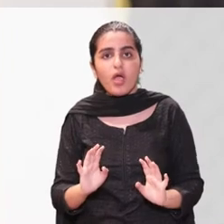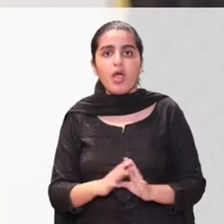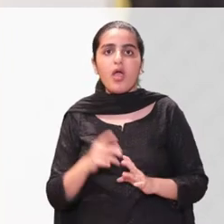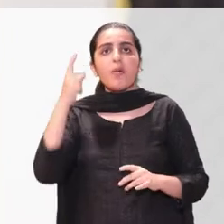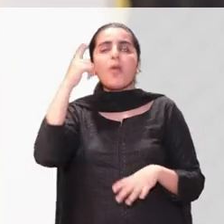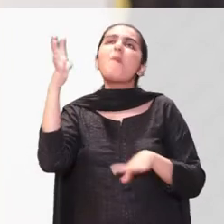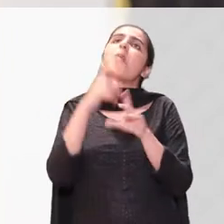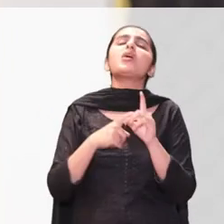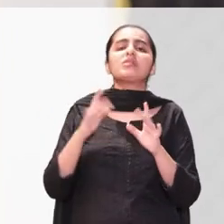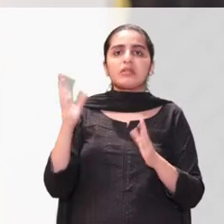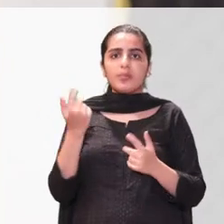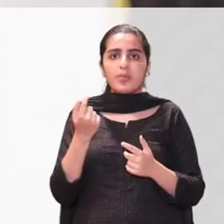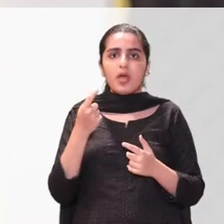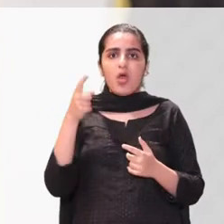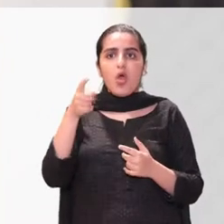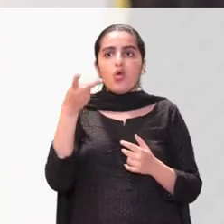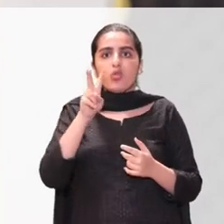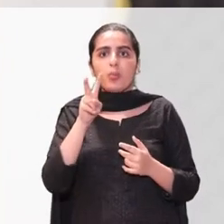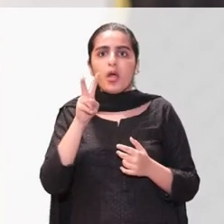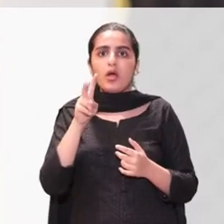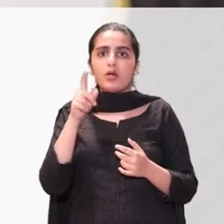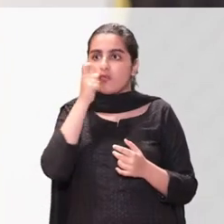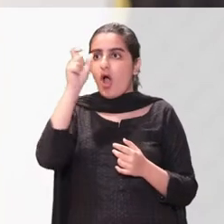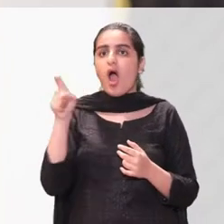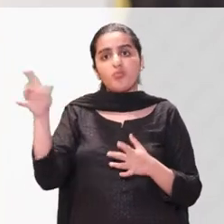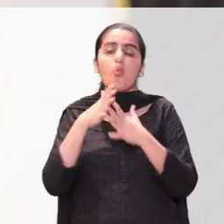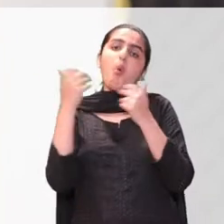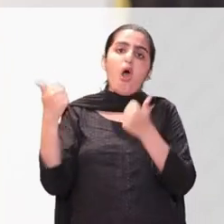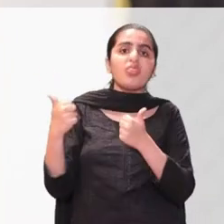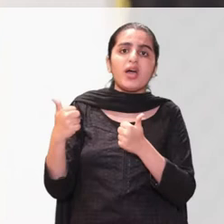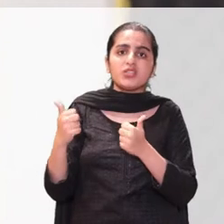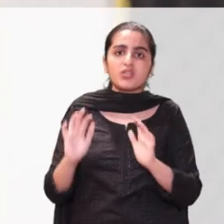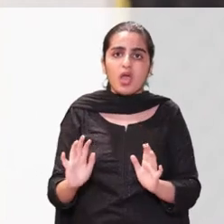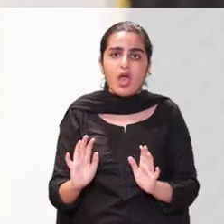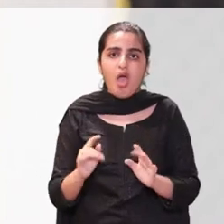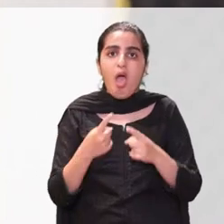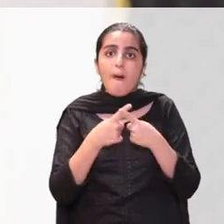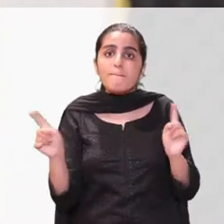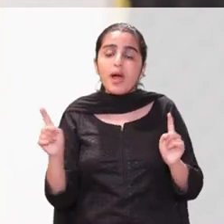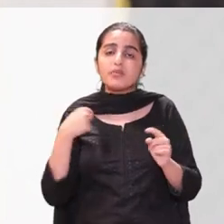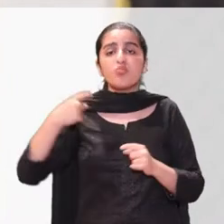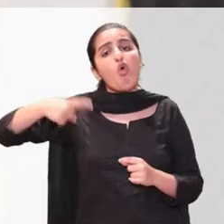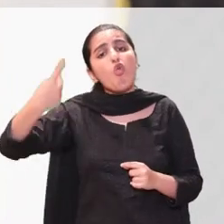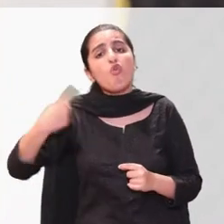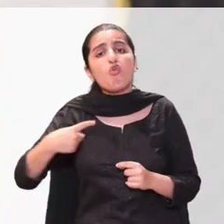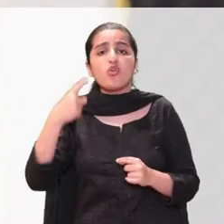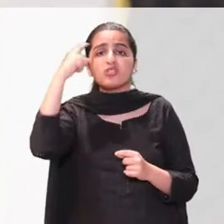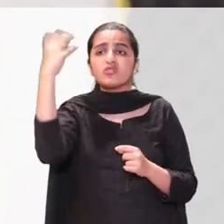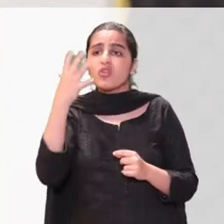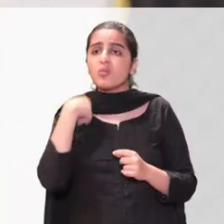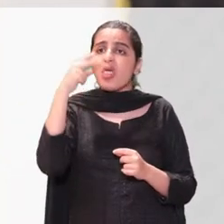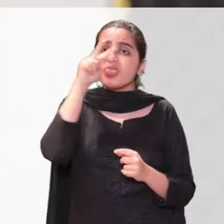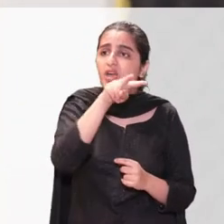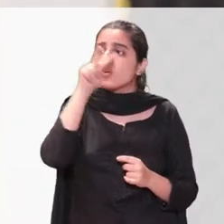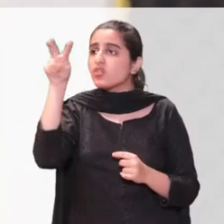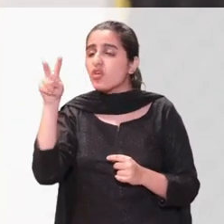तभी 5 साल में तो आपको आलू याद रहेगा क्या बहुत अच्छा बंदा था कैसे होगा एंड आईएफ थिस एवरीडे